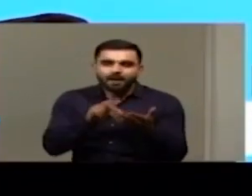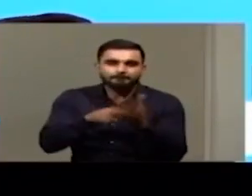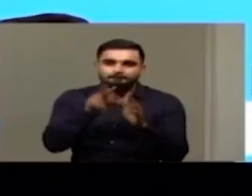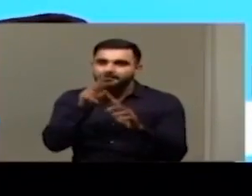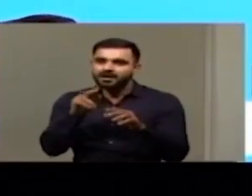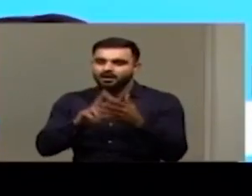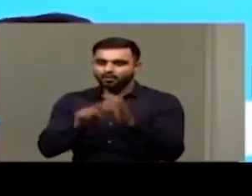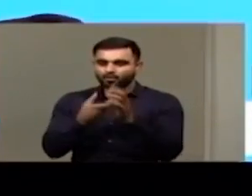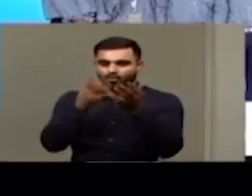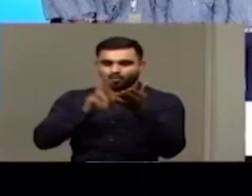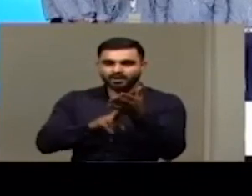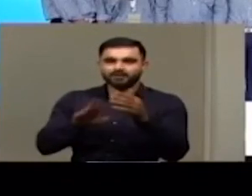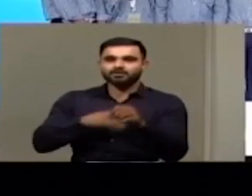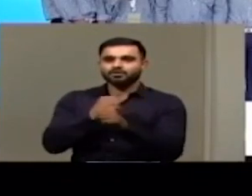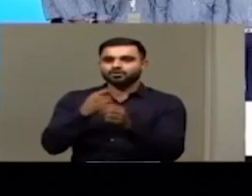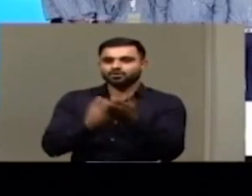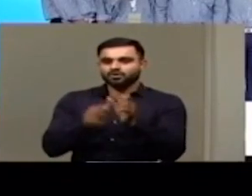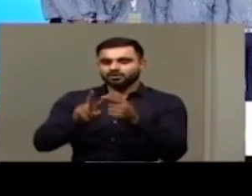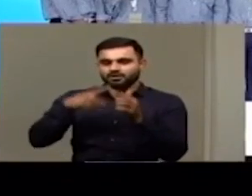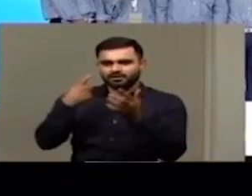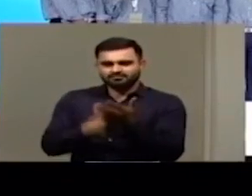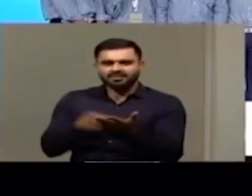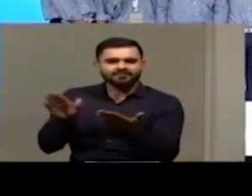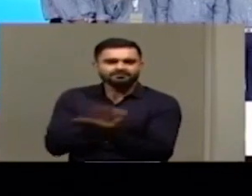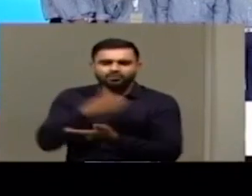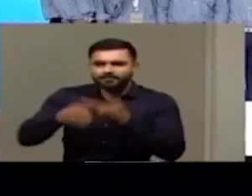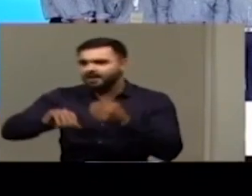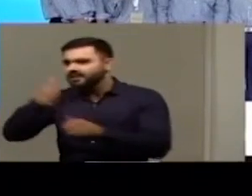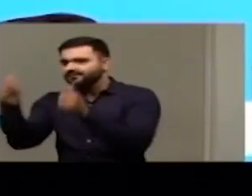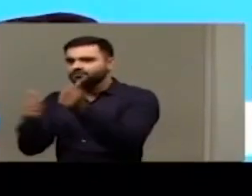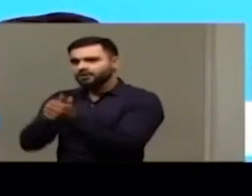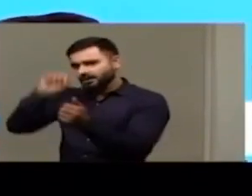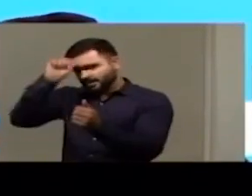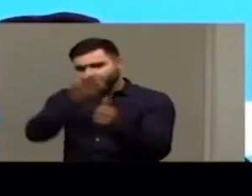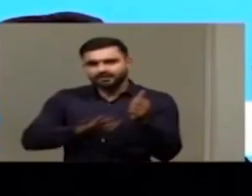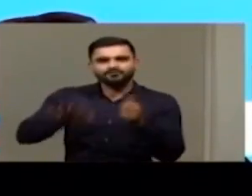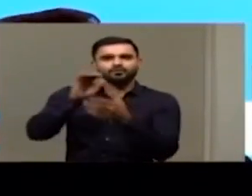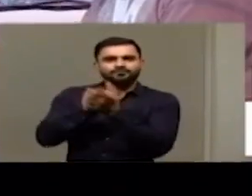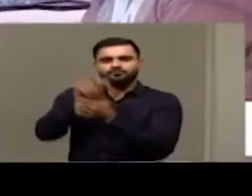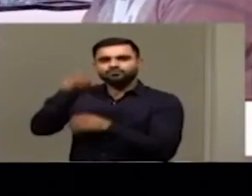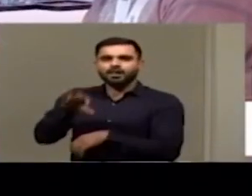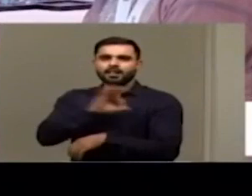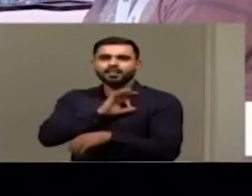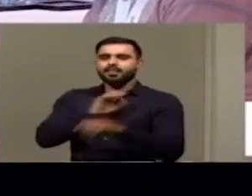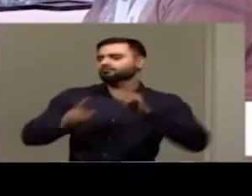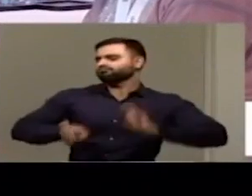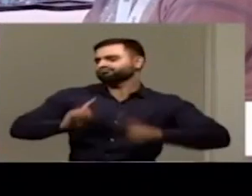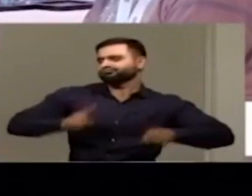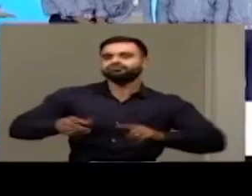was Varun Grover, of course. And it has been composed by none other than Indian Ocean, one of my very favorite bands.